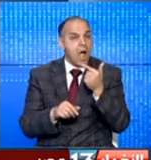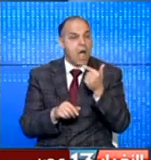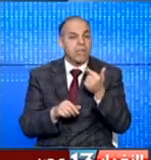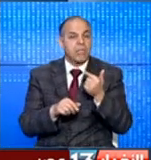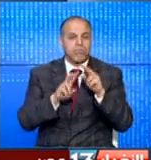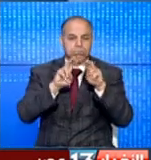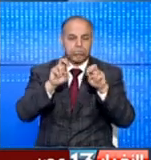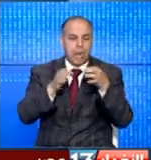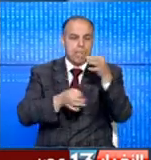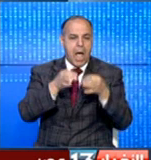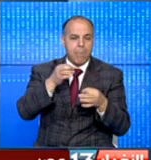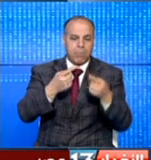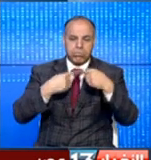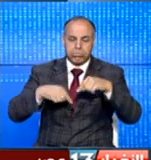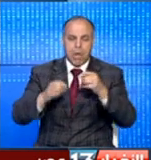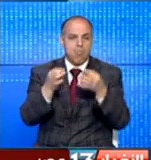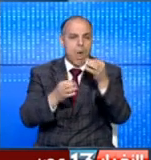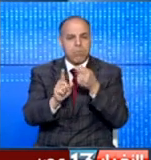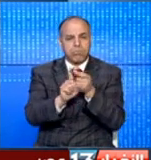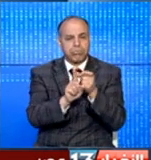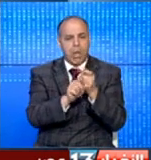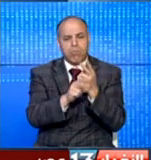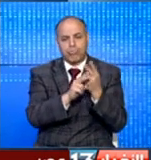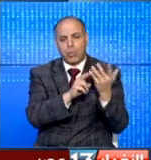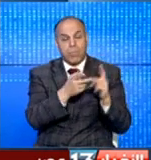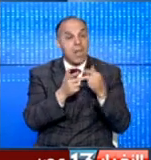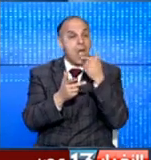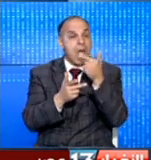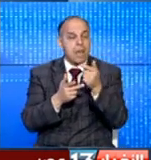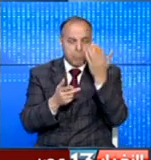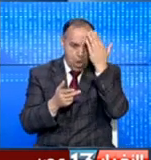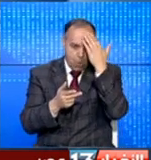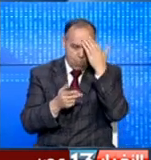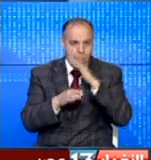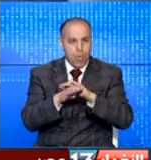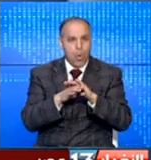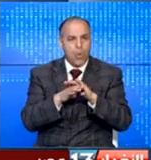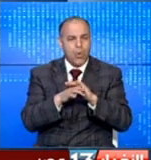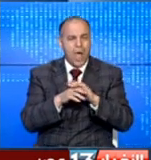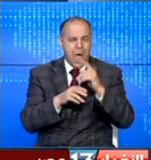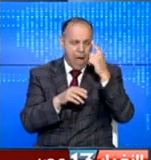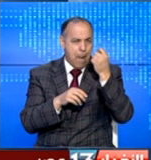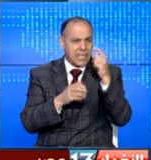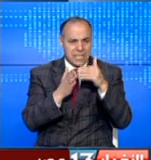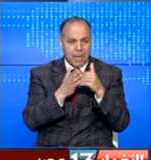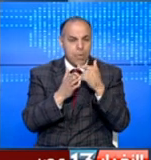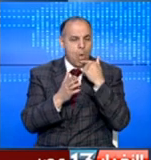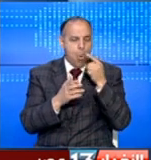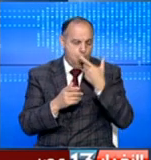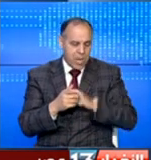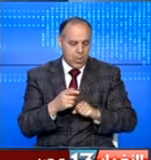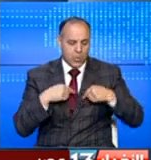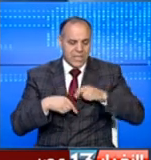إلى تحقيقات وجلسات محاكمة طالت سنوات فيما يعرف بقضية القرن مع ابنيه